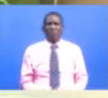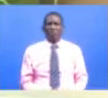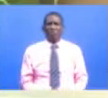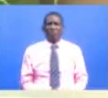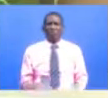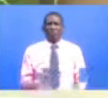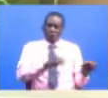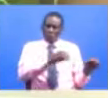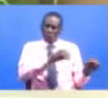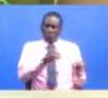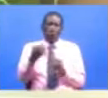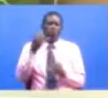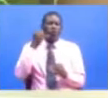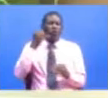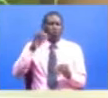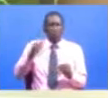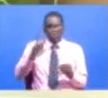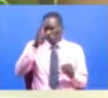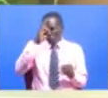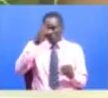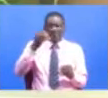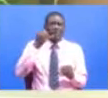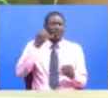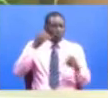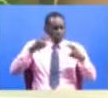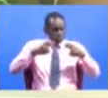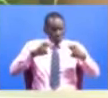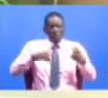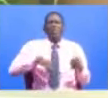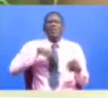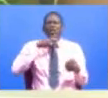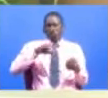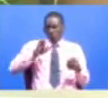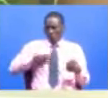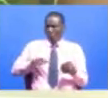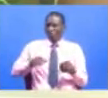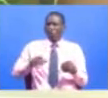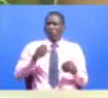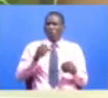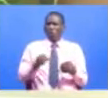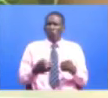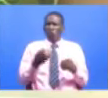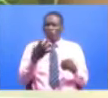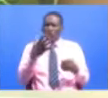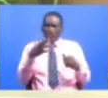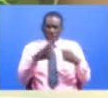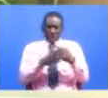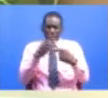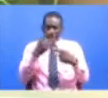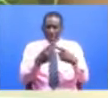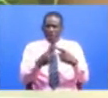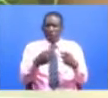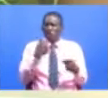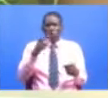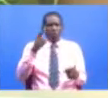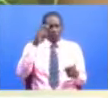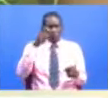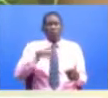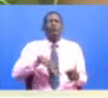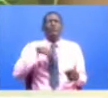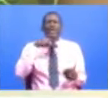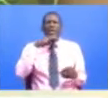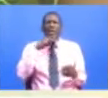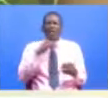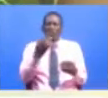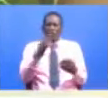Na tukielekea kaunti ya Nakuru, polisi mjini Nakuru wanachunguza kifo cha mwanamke mwenye umri wa miaka 59 anayeaminika kufariki takriban